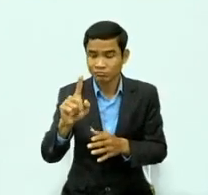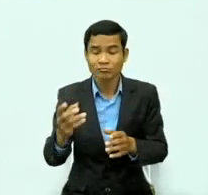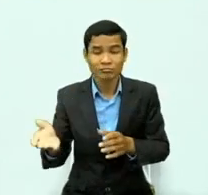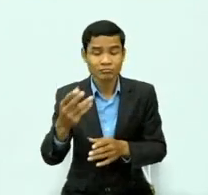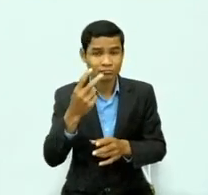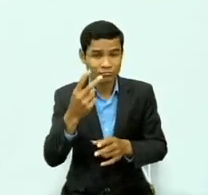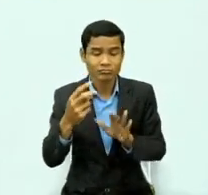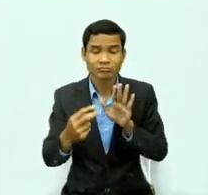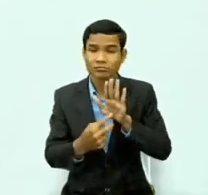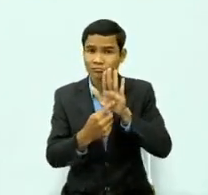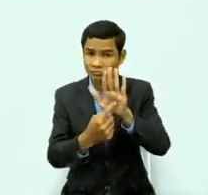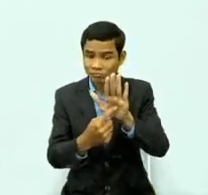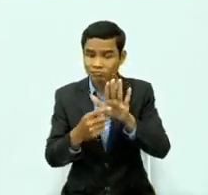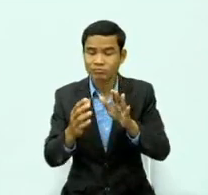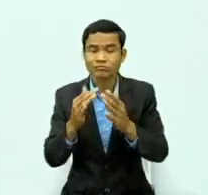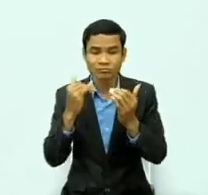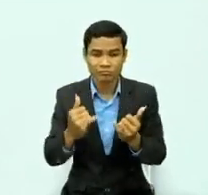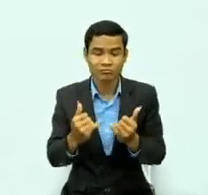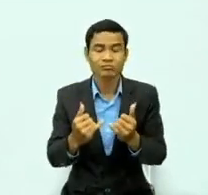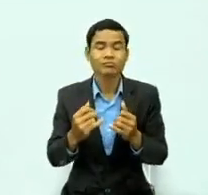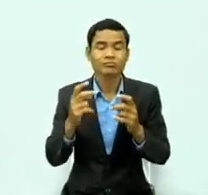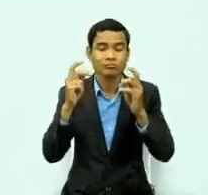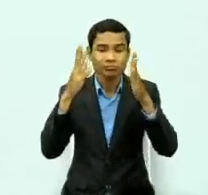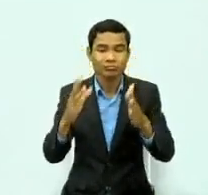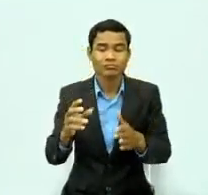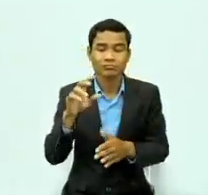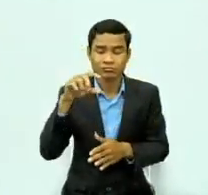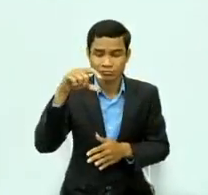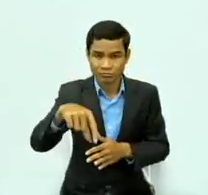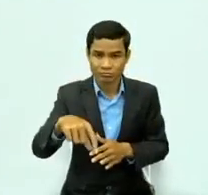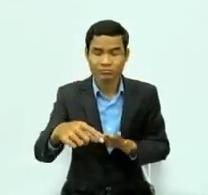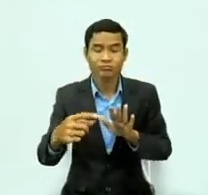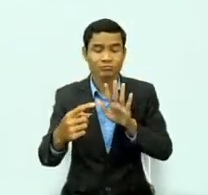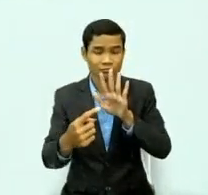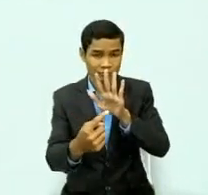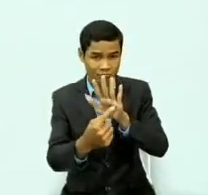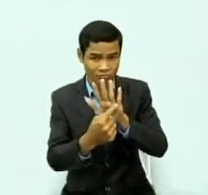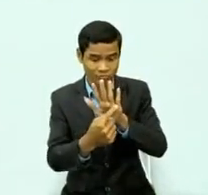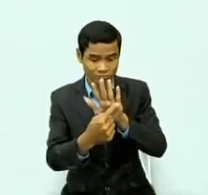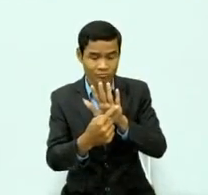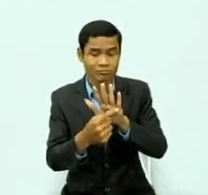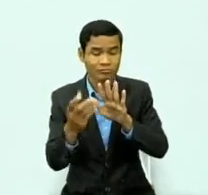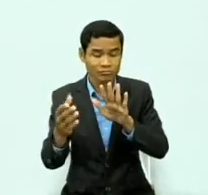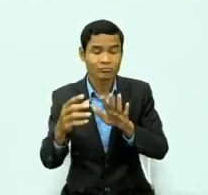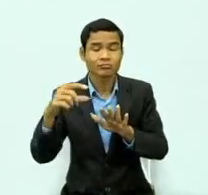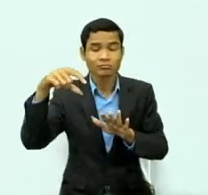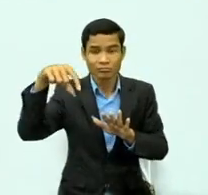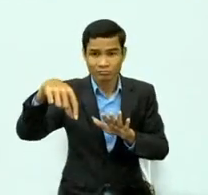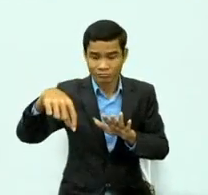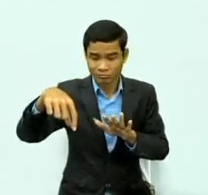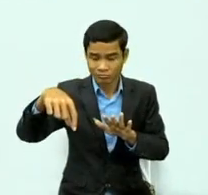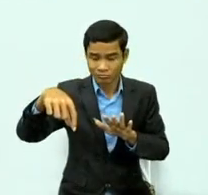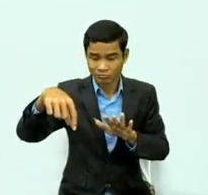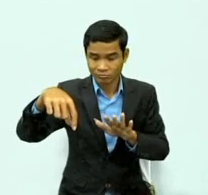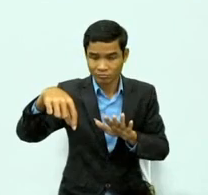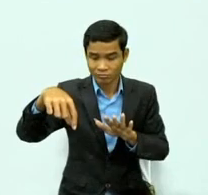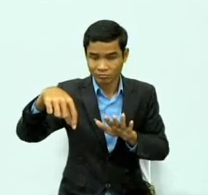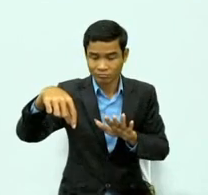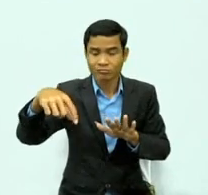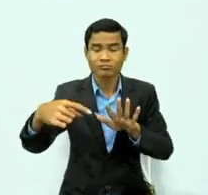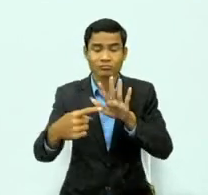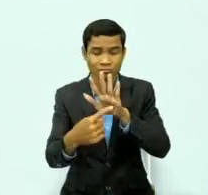នចាឥឡូវអ្នកគ្រូយកអក្សរកចាផ្សំជាមួយនឹងស្រៈអឺណាយើងបានចាក